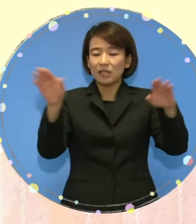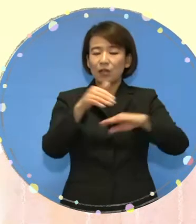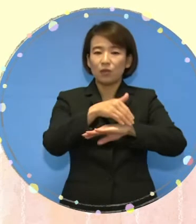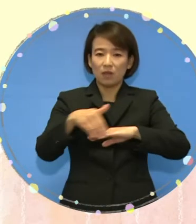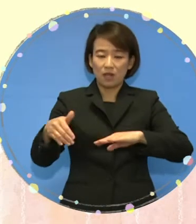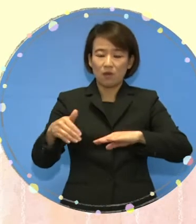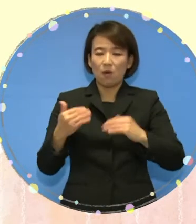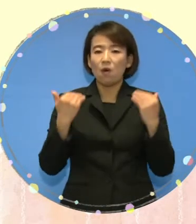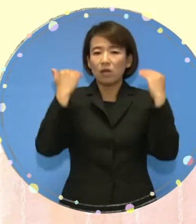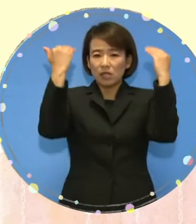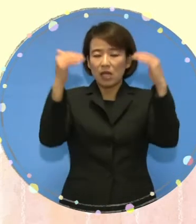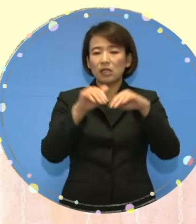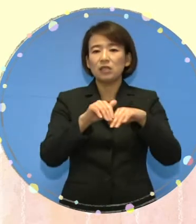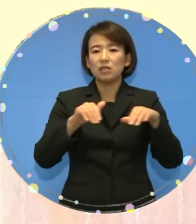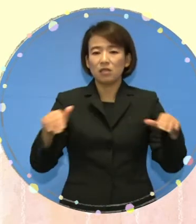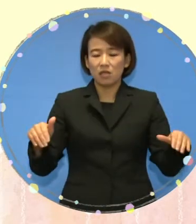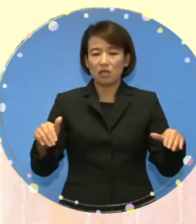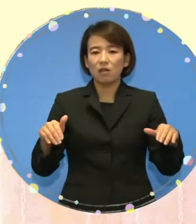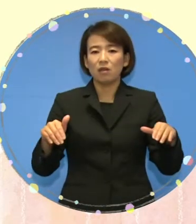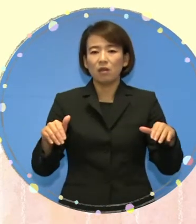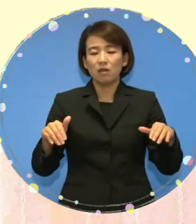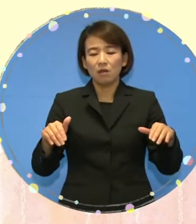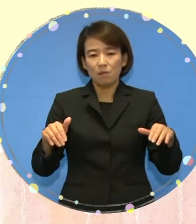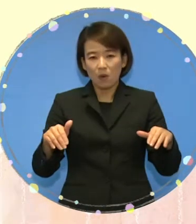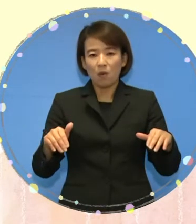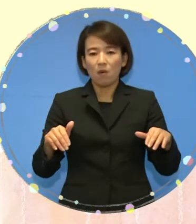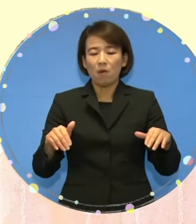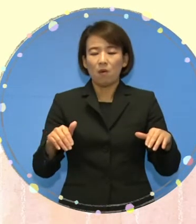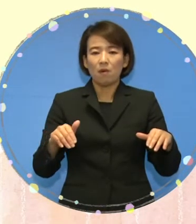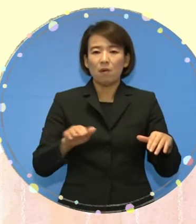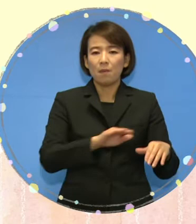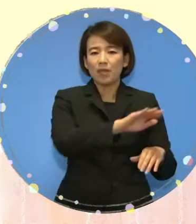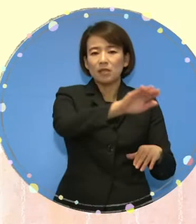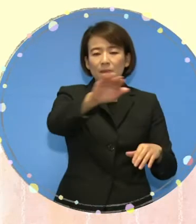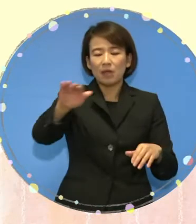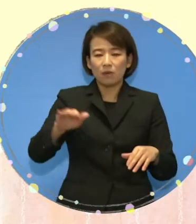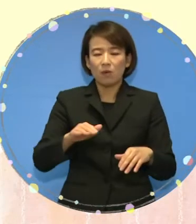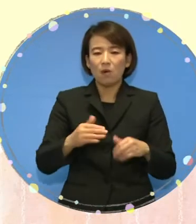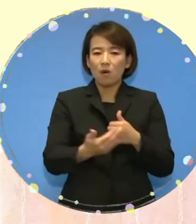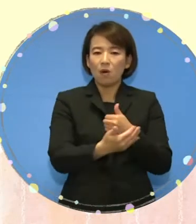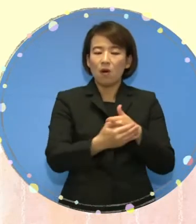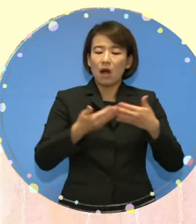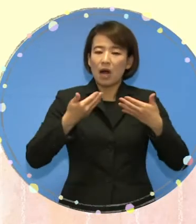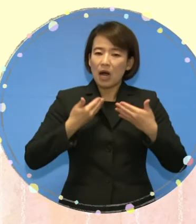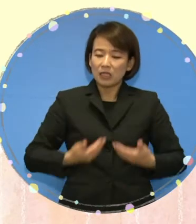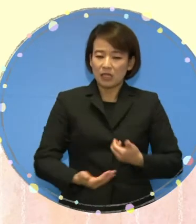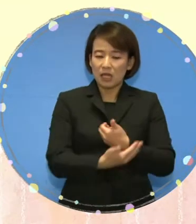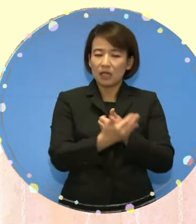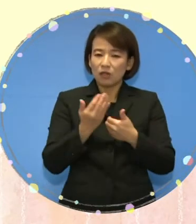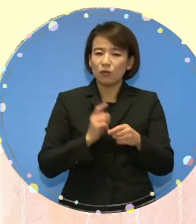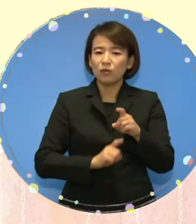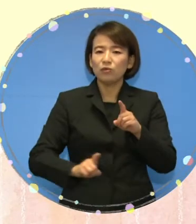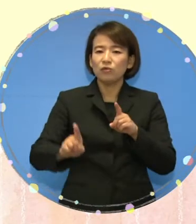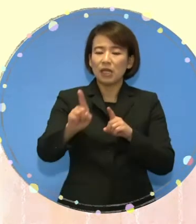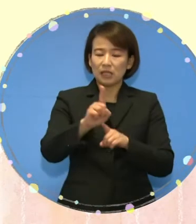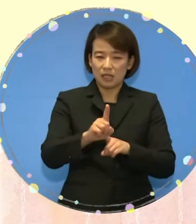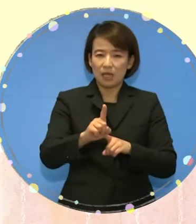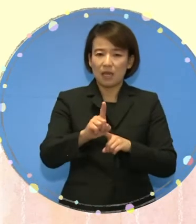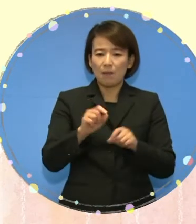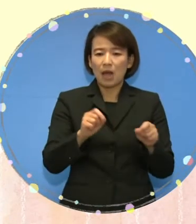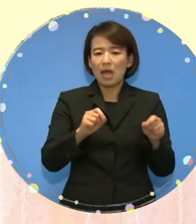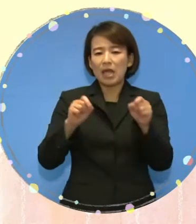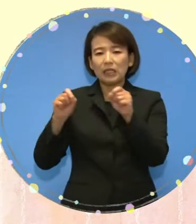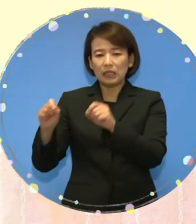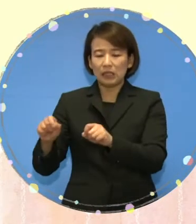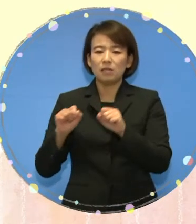ました成人式も新成人並びに市民の皆さまの安全確保を優先し延期させ